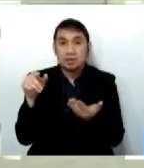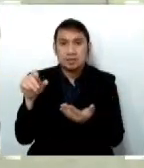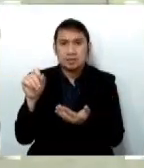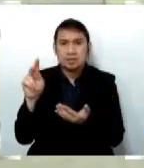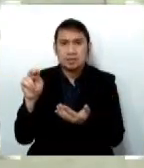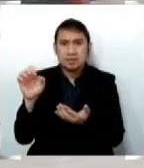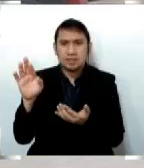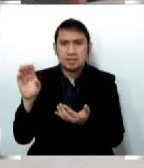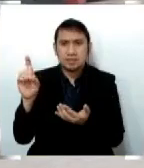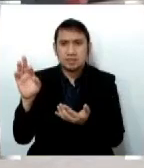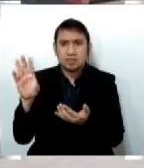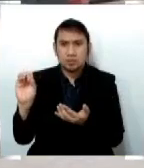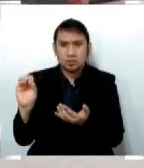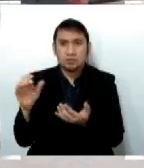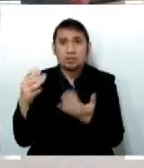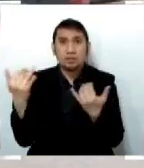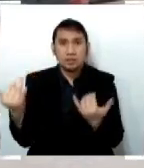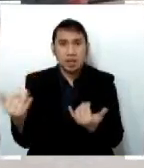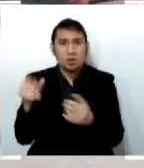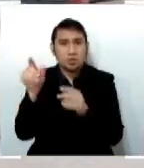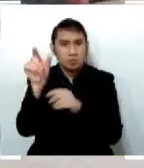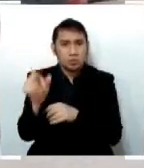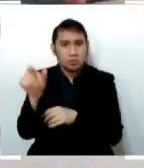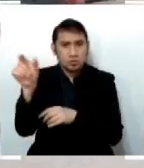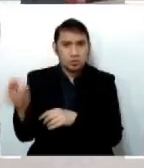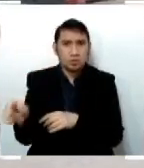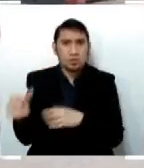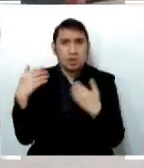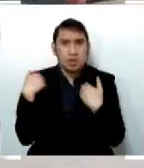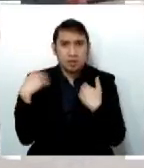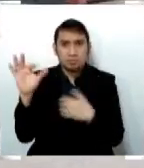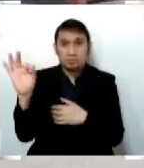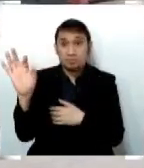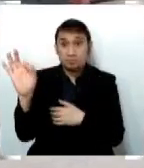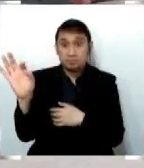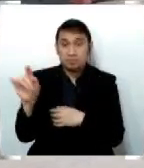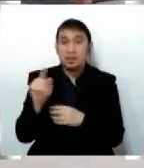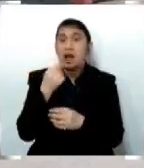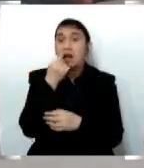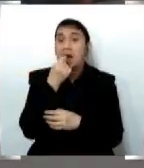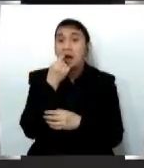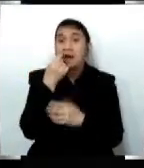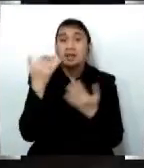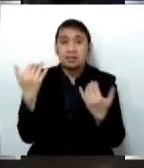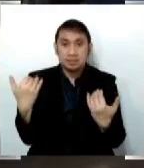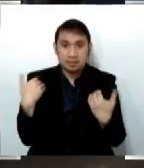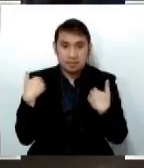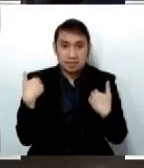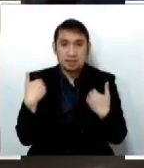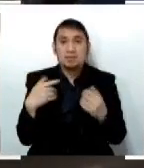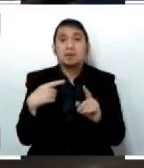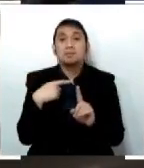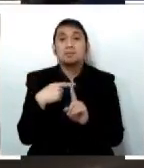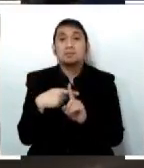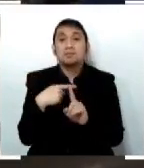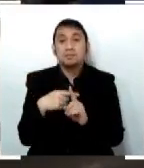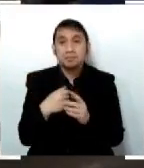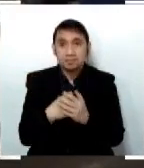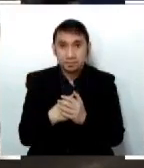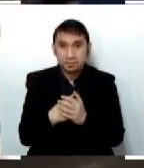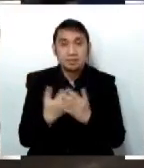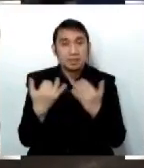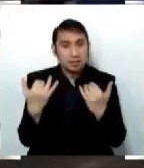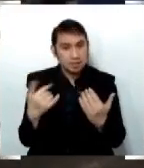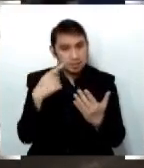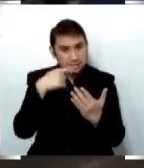70 individual nang isinailalim sa RT-PCR test matapos na magpositibo ang siyam. Bantay sarado rin ang checkpoint sa